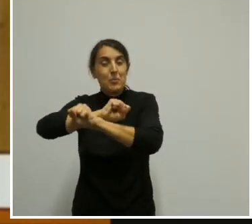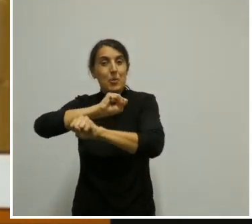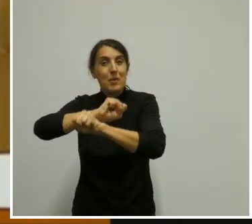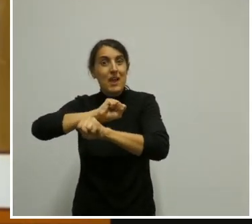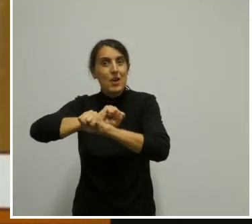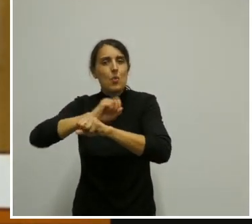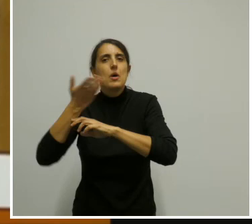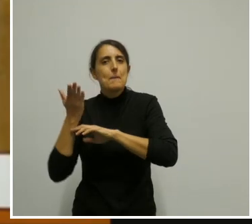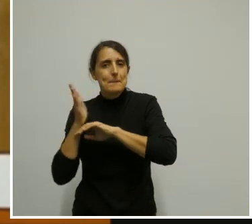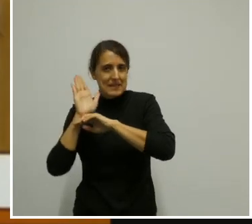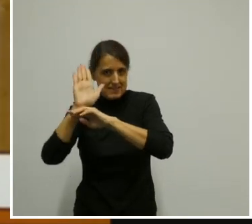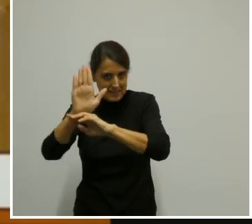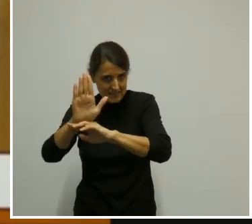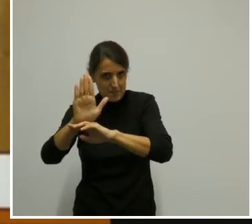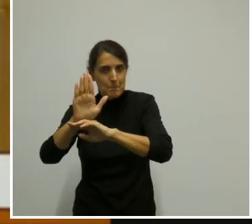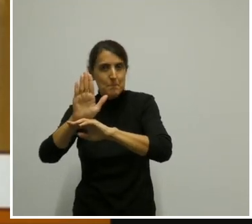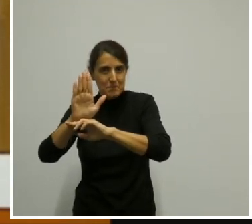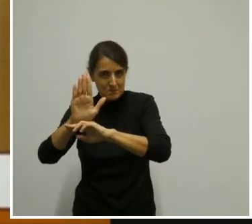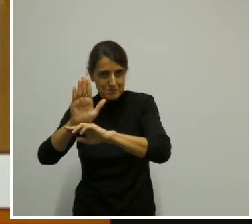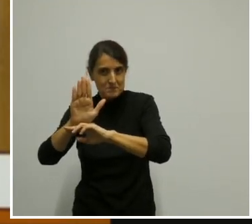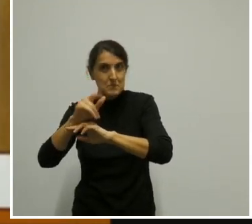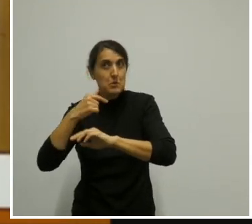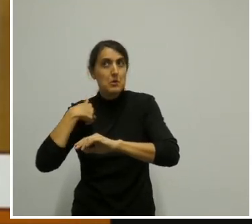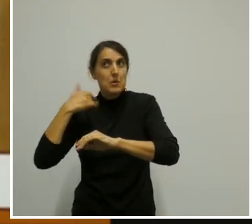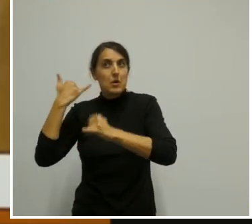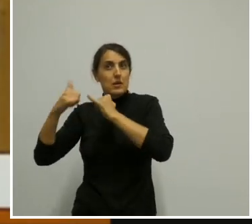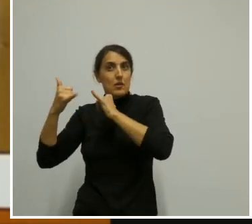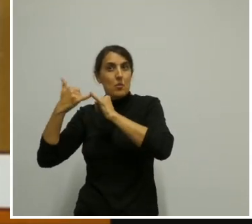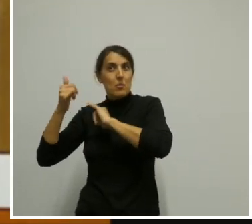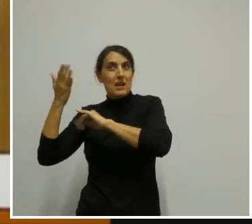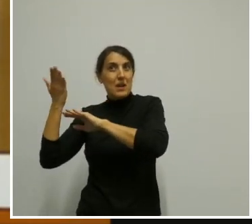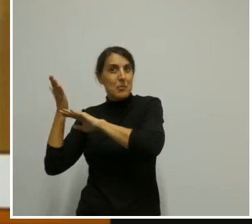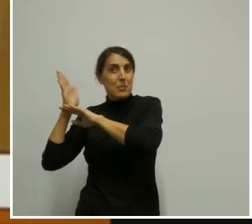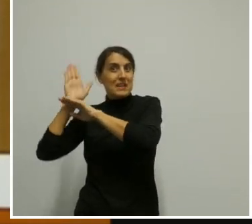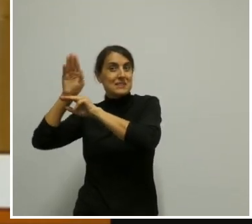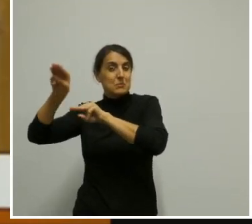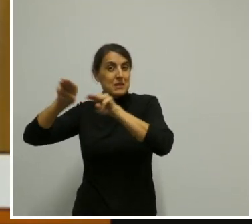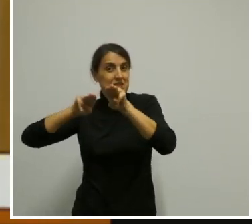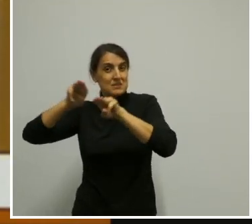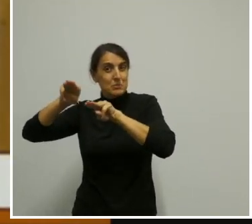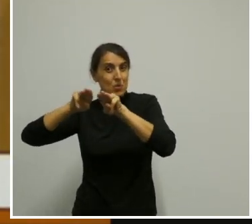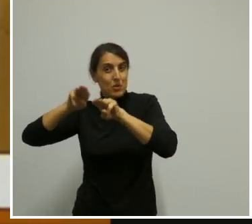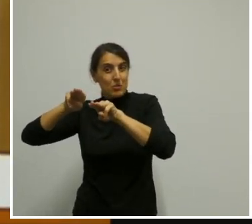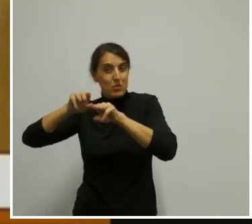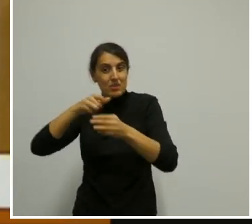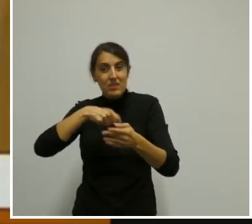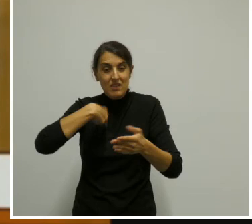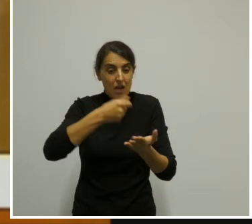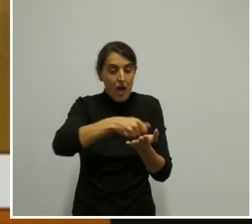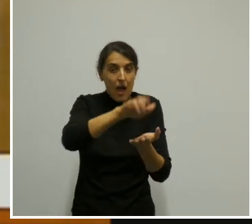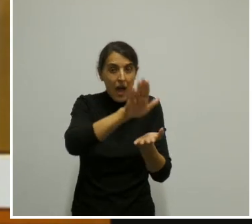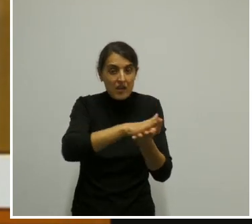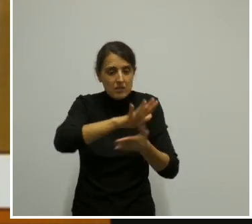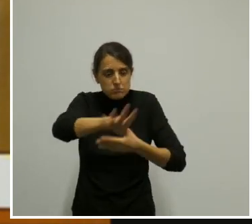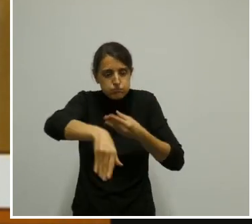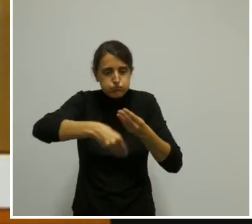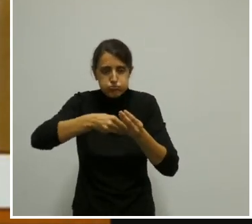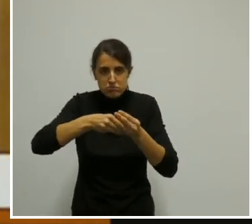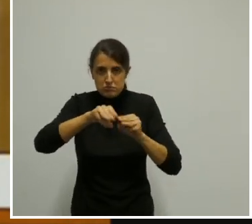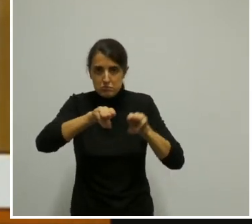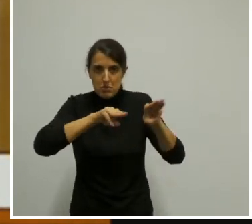Podem recuperar tot, en tot cas la presentació i adjuntar-la a l'acte si fa falta. Així ja ho teniu.